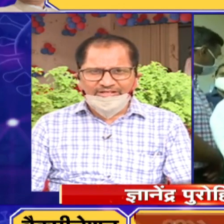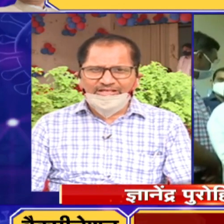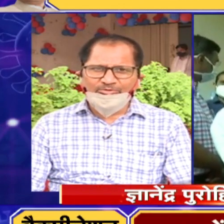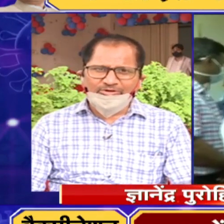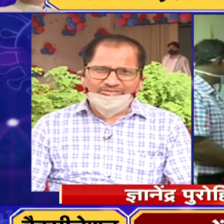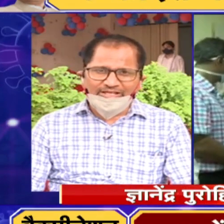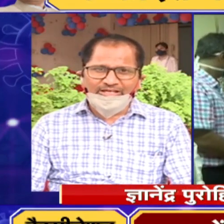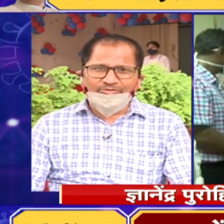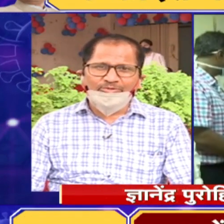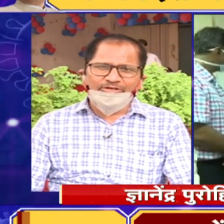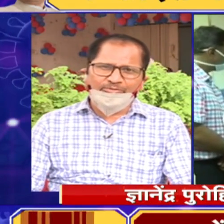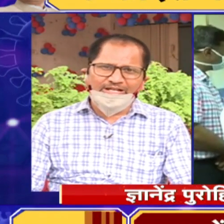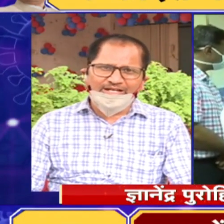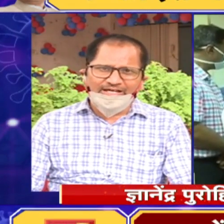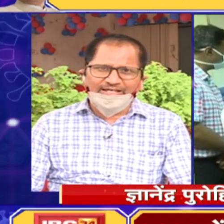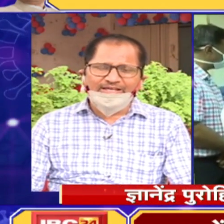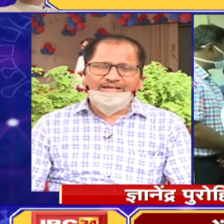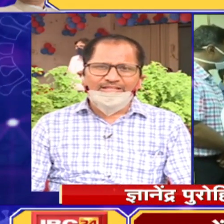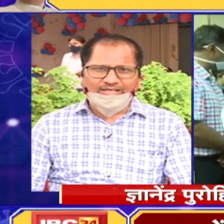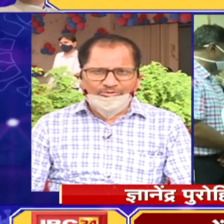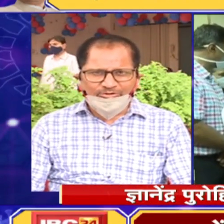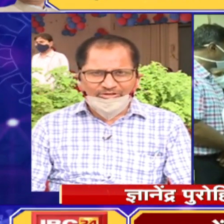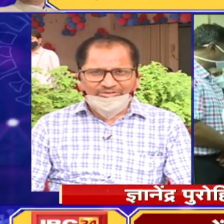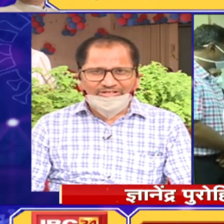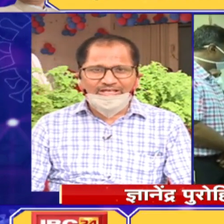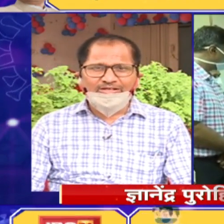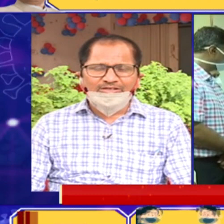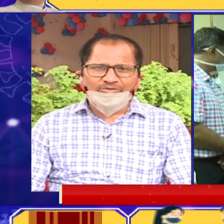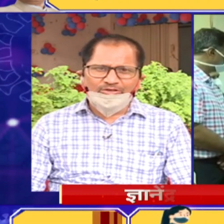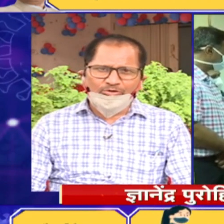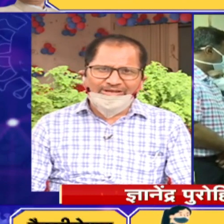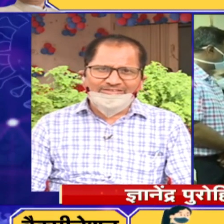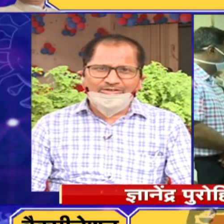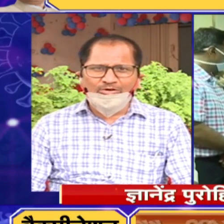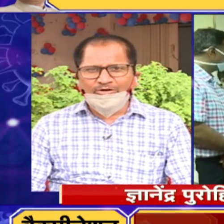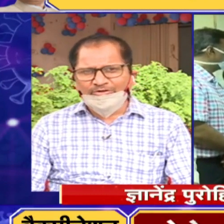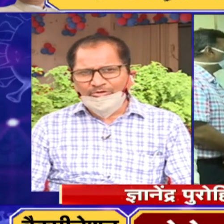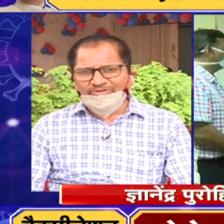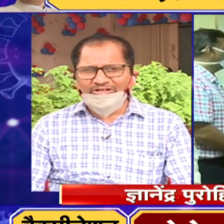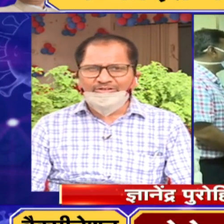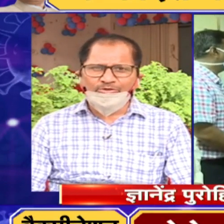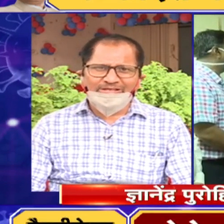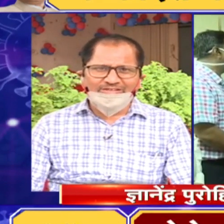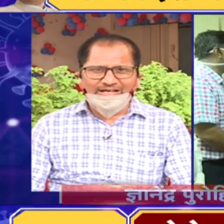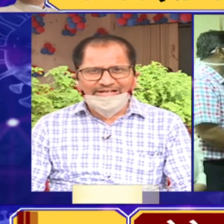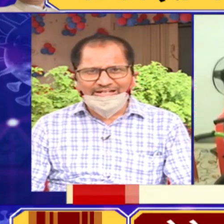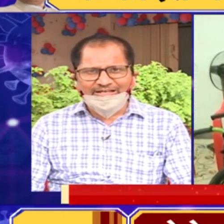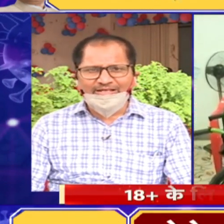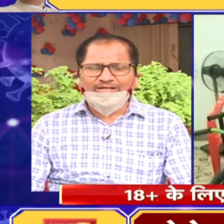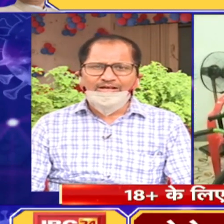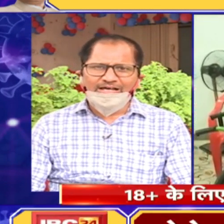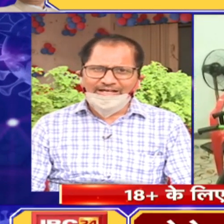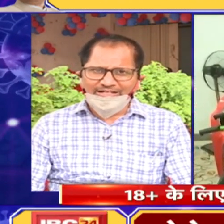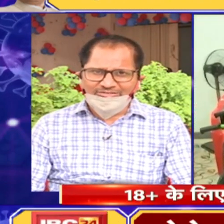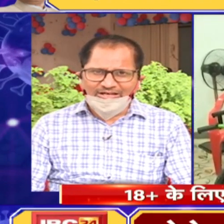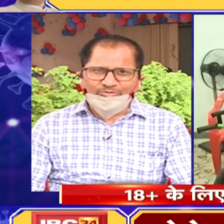भी मूक बधिर साथी, हम लोगों ने साइन लैंग्वेज में वीडियो बना के डाले ताकि वो लोग समझ सकें, क्योंकि कोवैक्सीन और कोविशील्ड दो वैक्सीन अलग